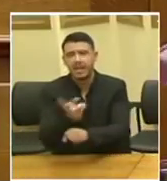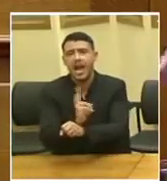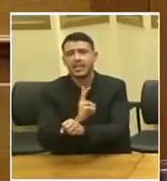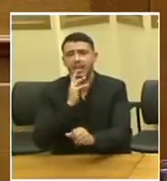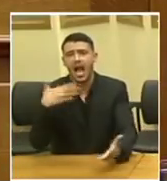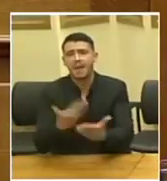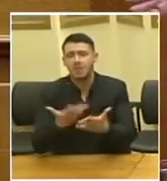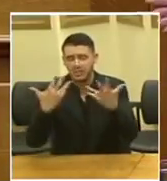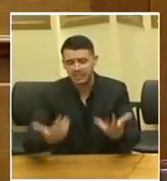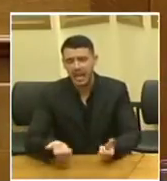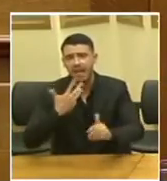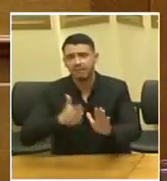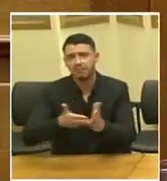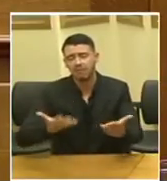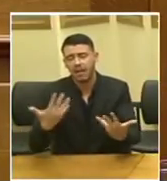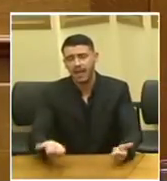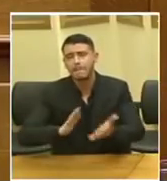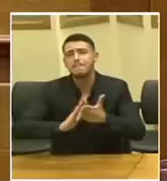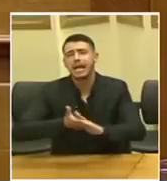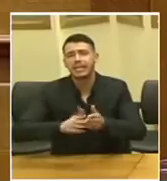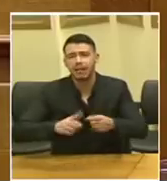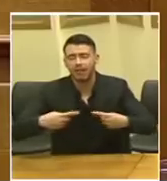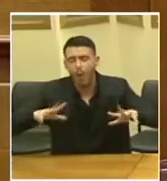στο βιβλίο του, τα λένε όλοι οι άνθρωποι με κύρωση